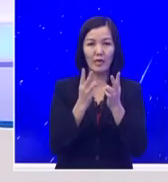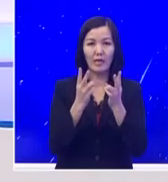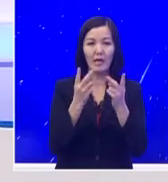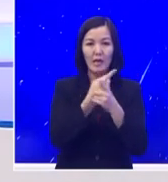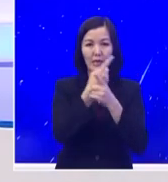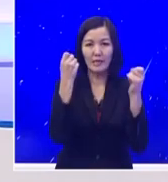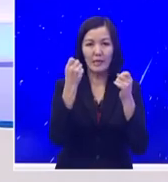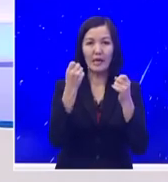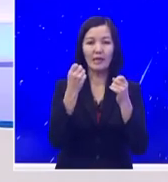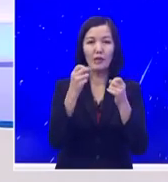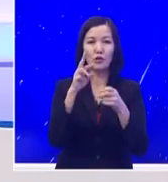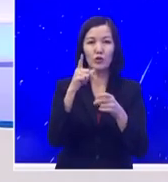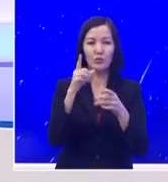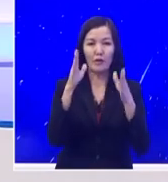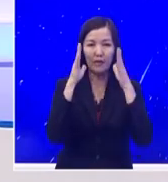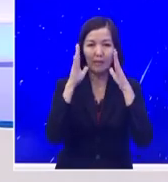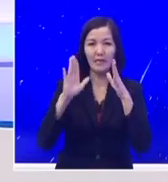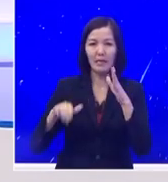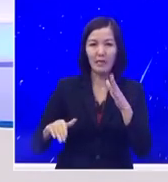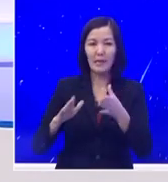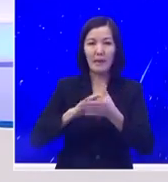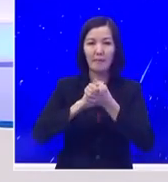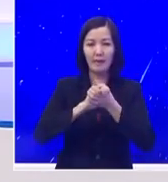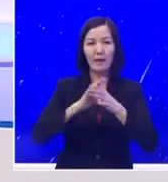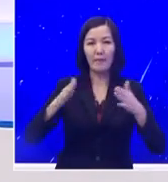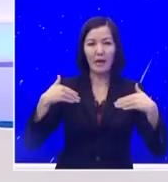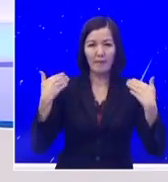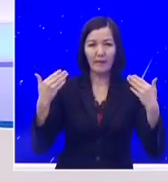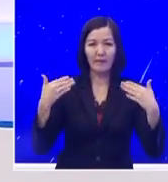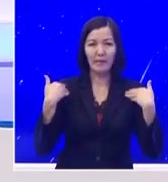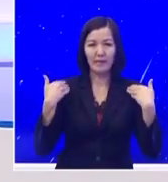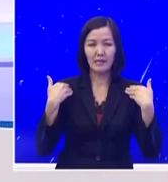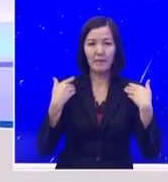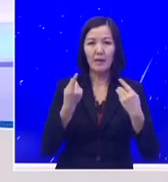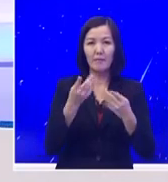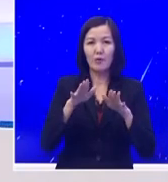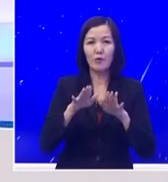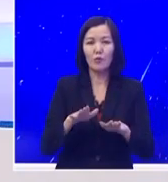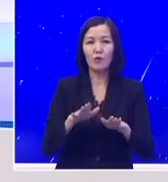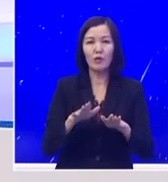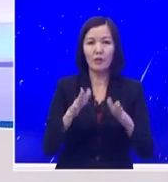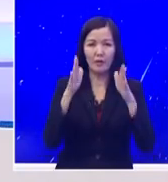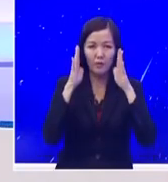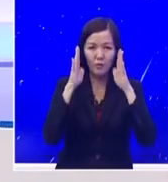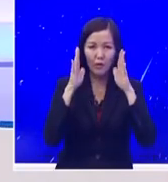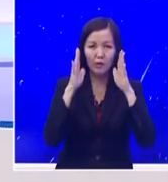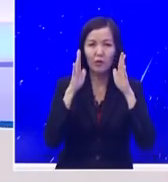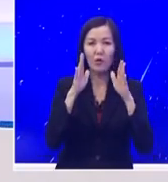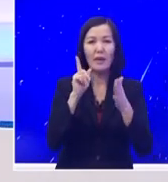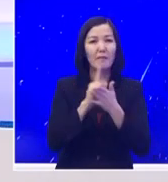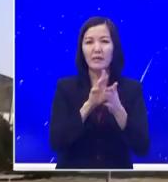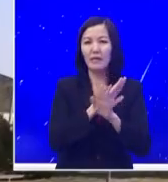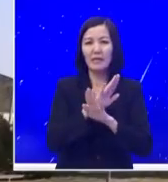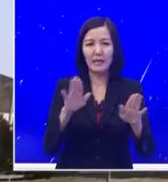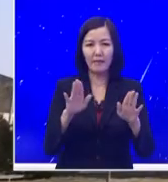де жамағатқа намазынан кейін қол беріп амандасып, бір жерде дұға жасау міндеттемес екенін хабарлады.